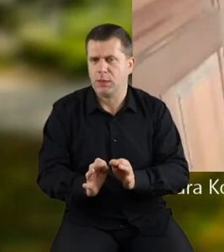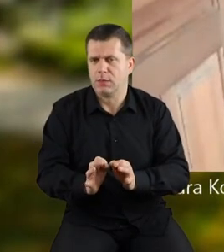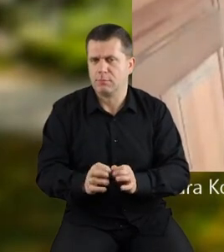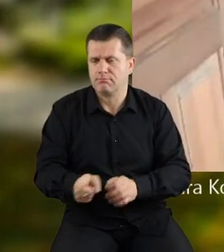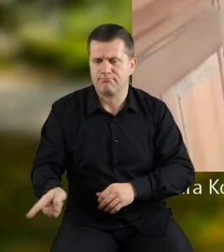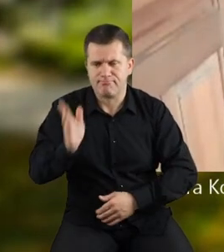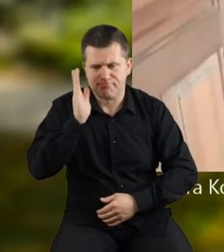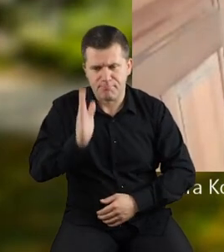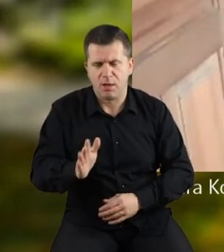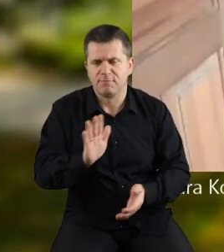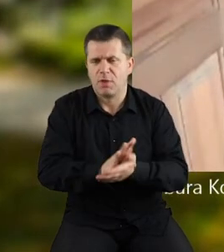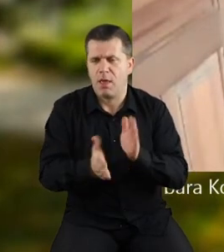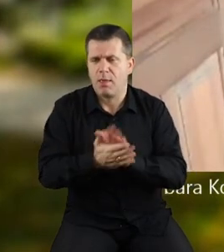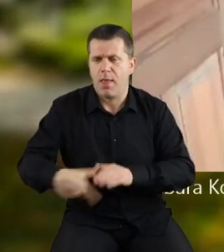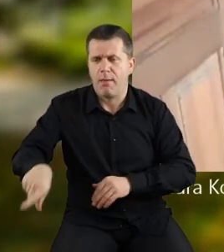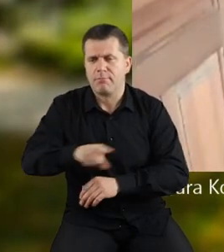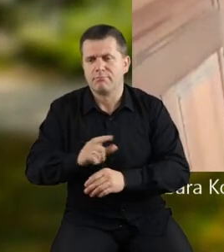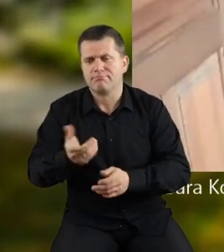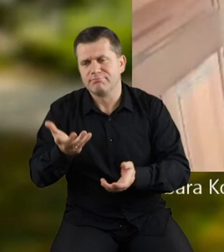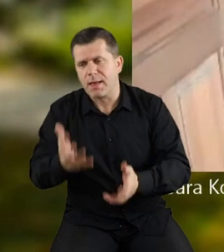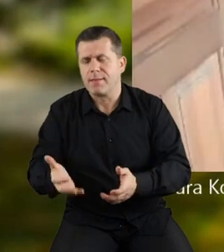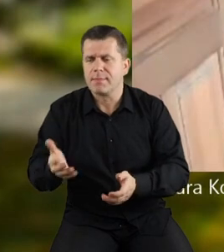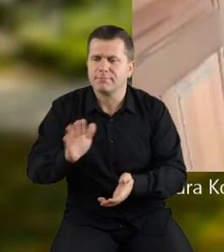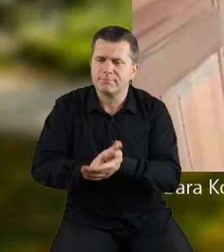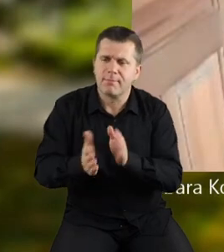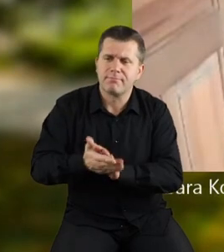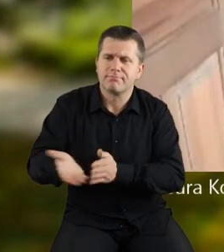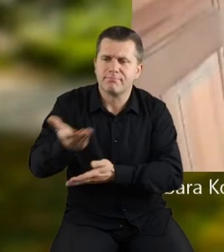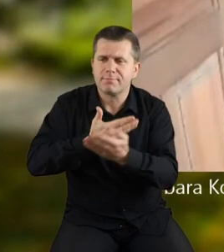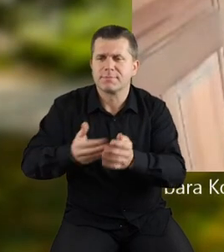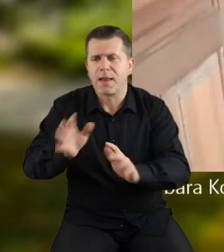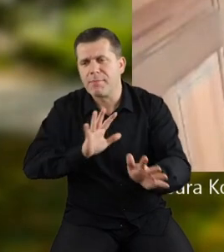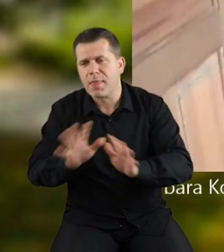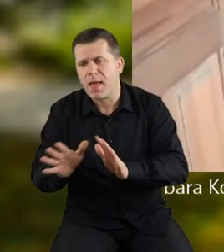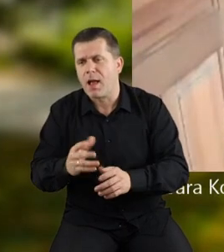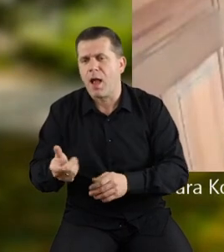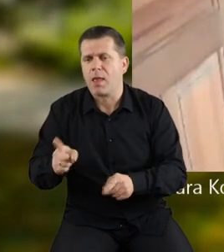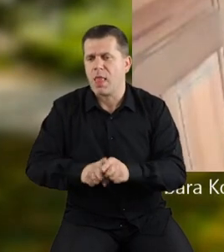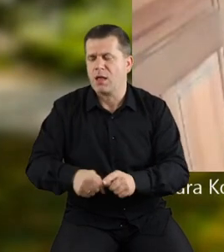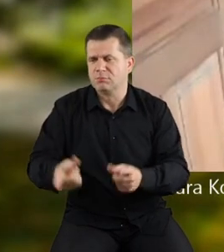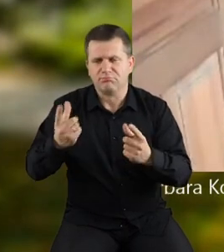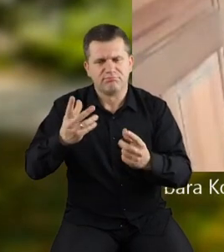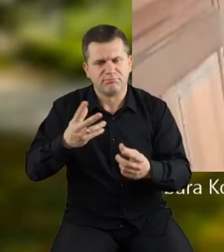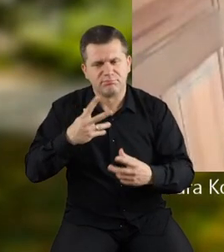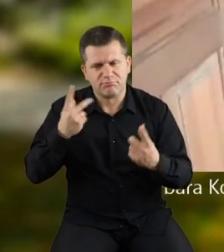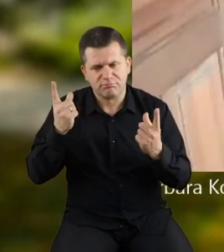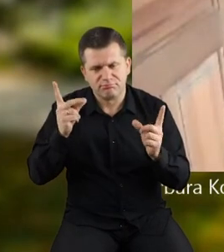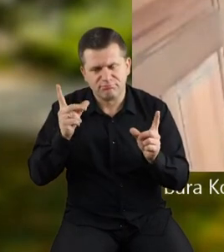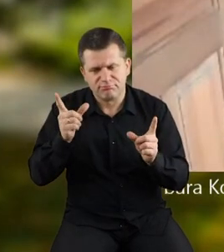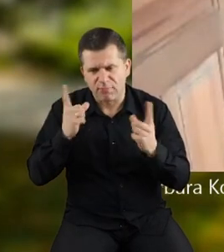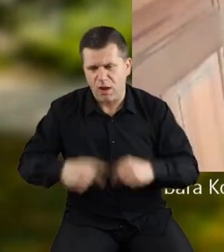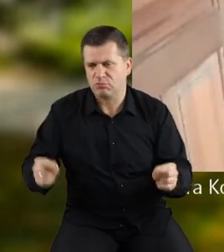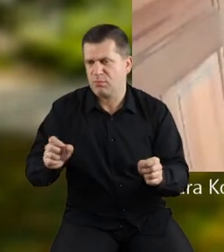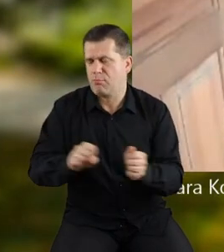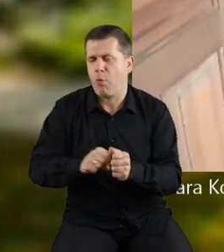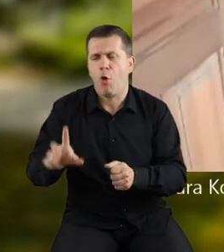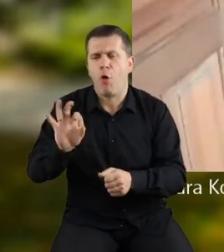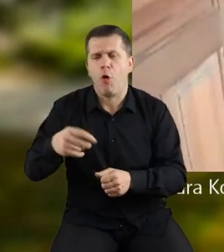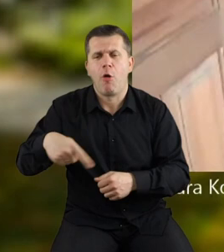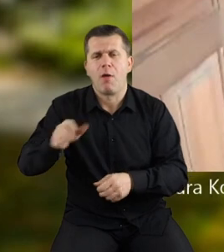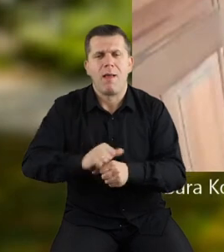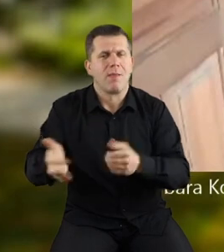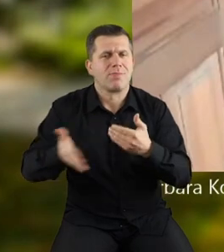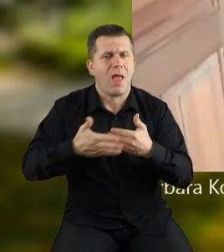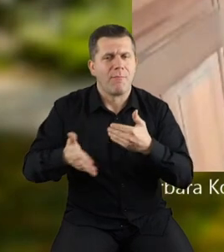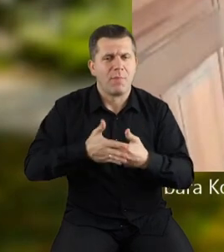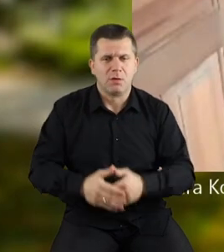szczególny będą o siebie zabiegały, będą szczególnie sobą rozczarowane, bo są najbliżej,